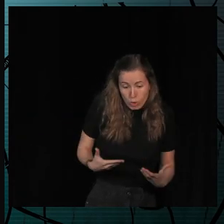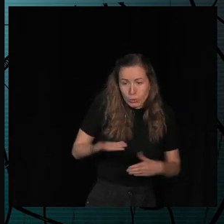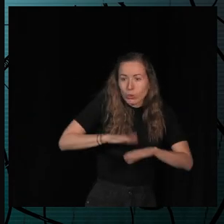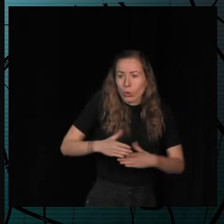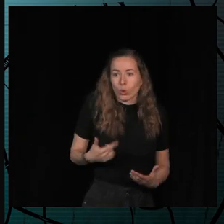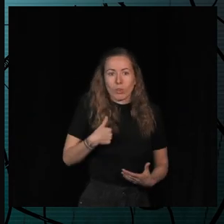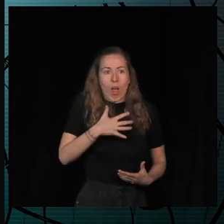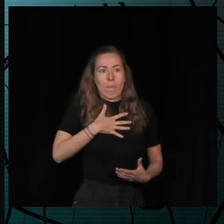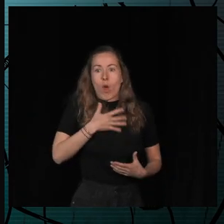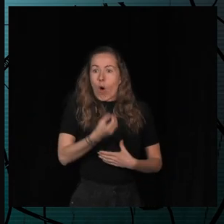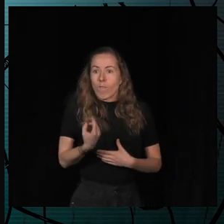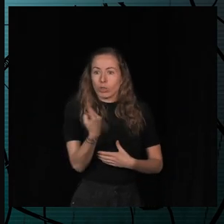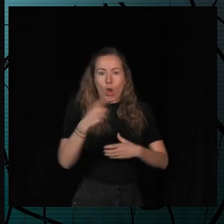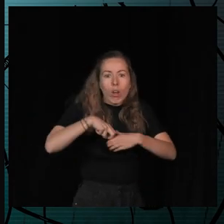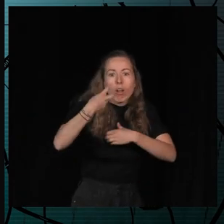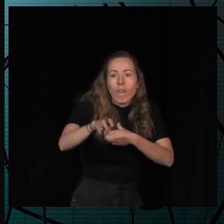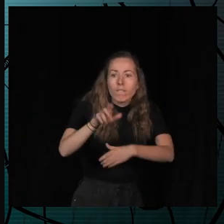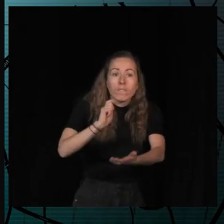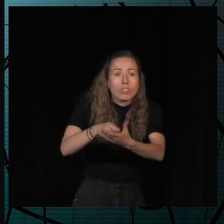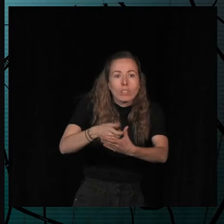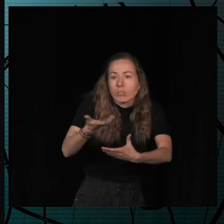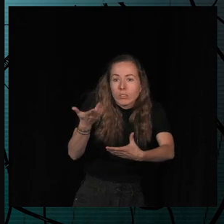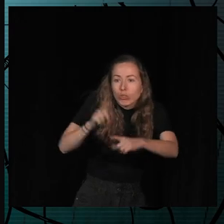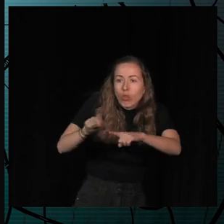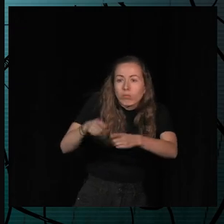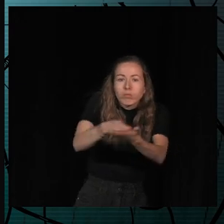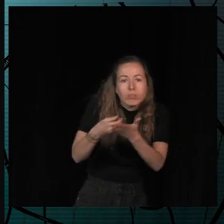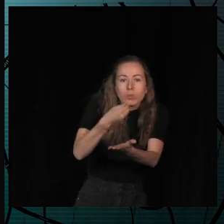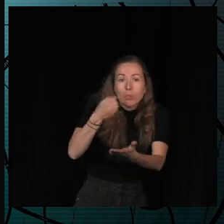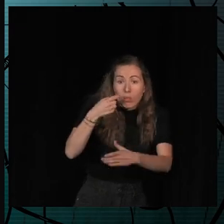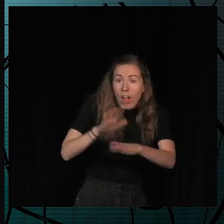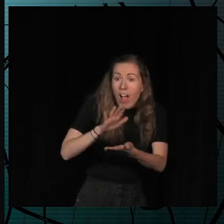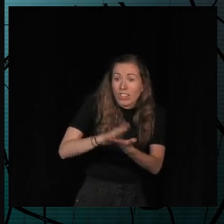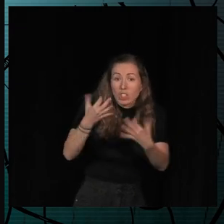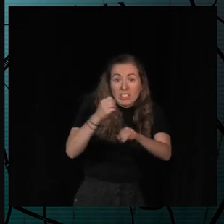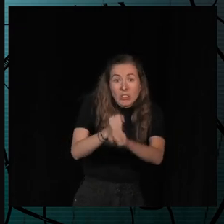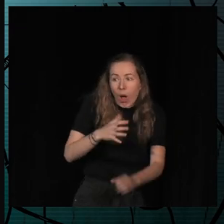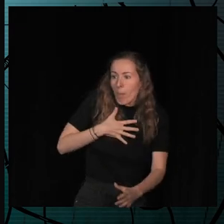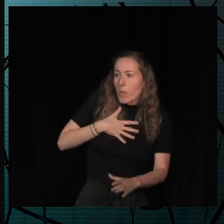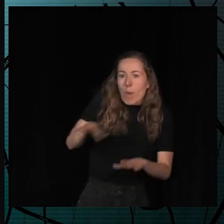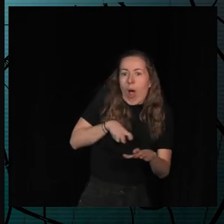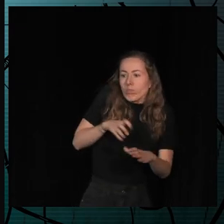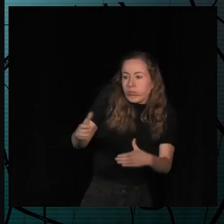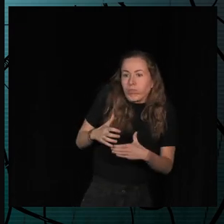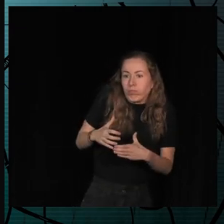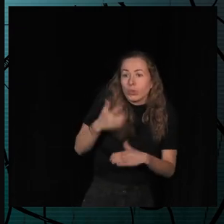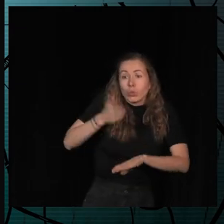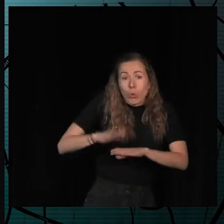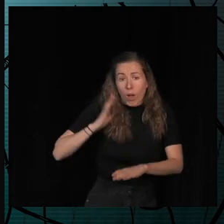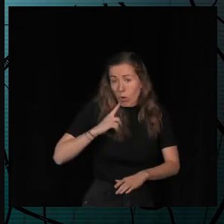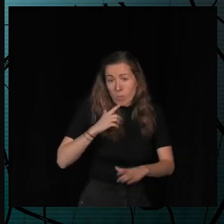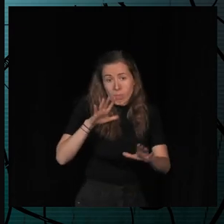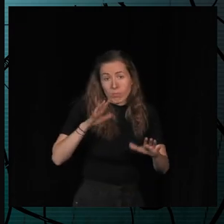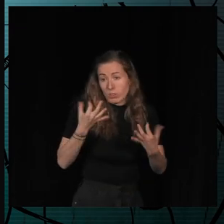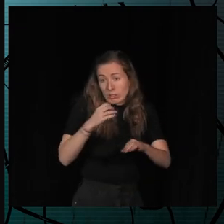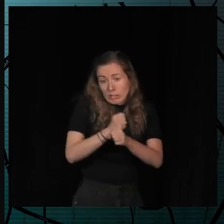enfants aient acheté du pain tout seul à 10 ans alors que bah moi à mon époque on allait un petit peu plus facilement acheter notre pain